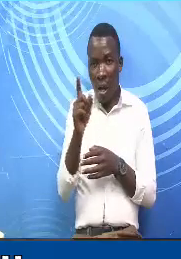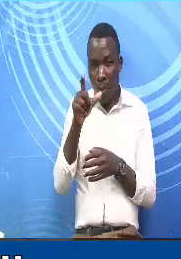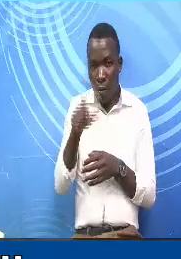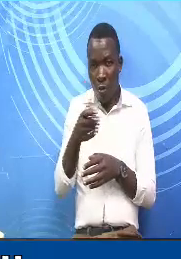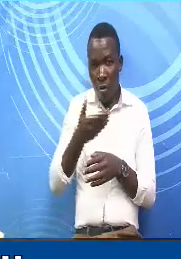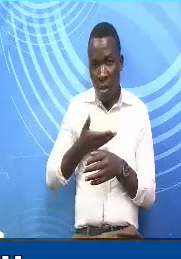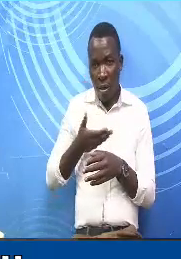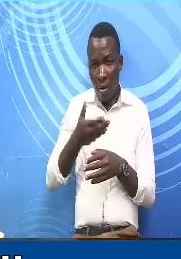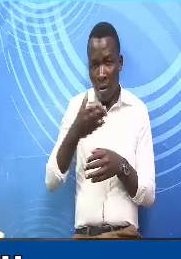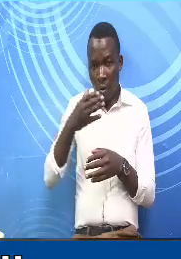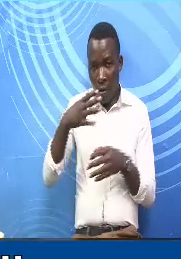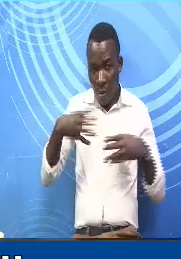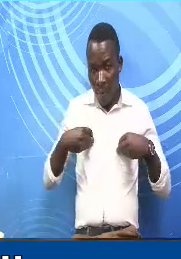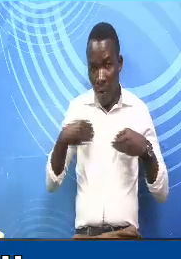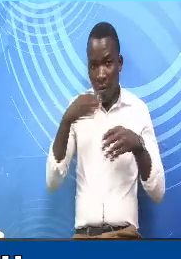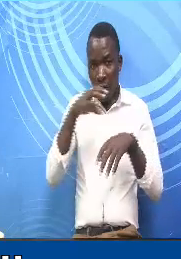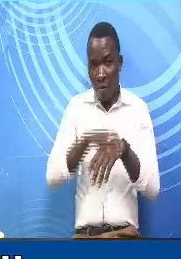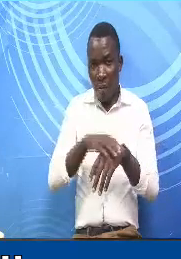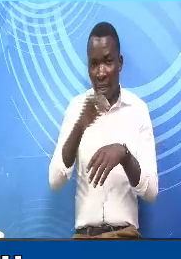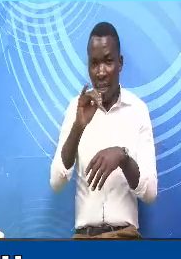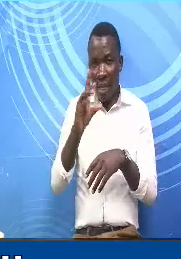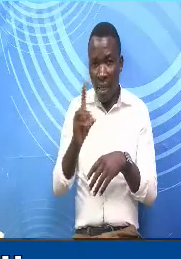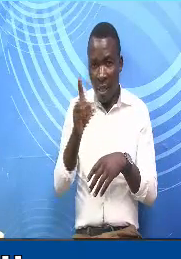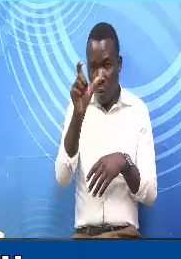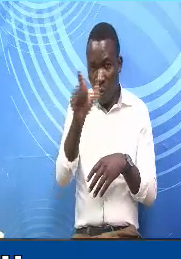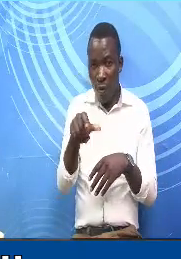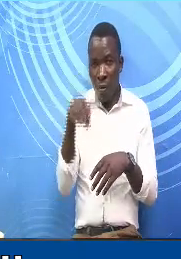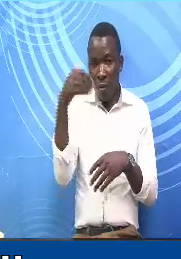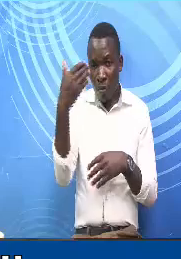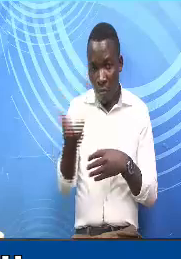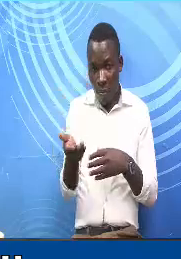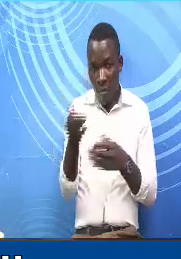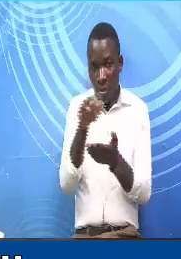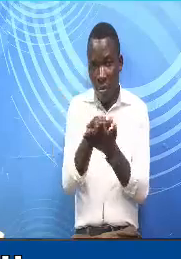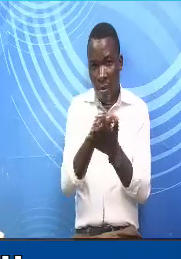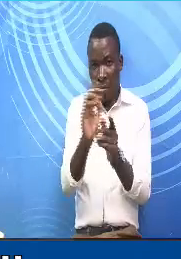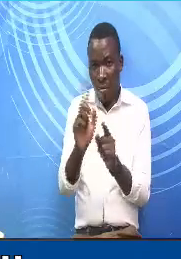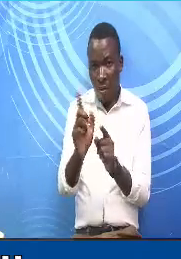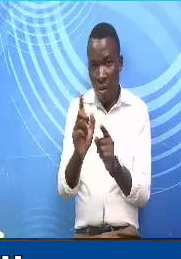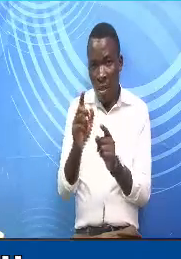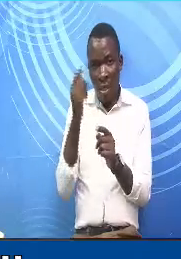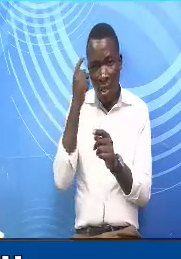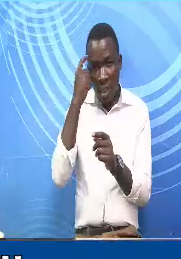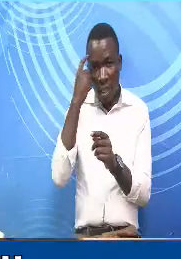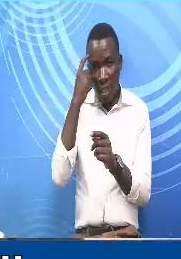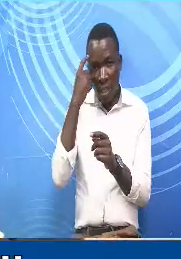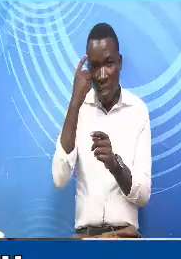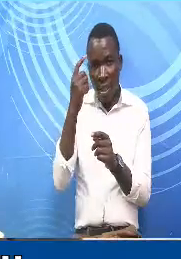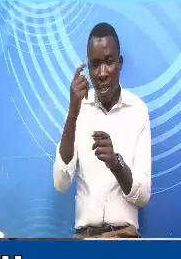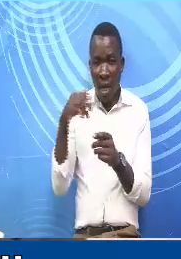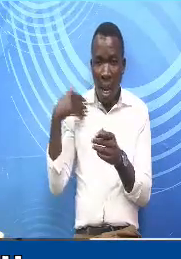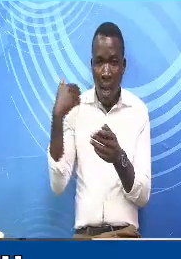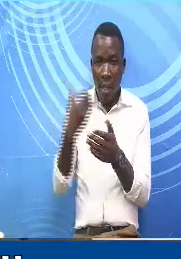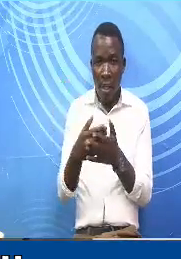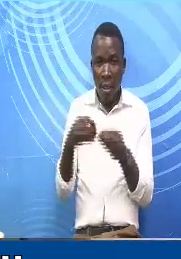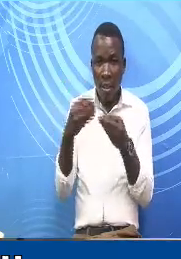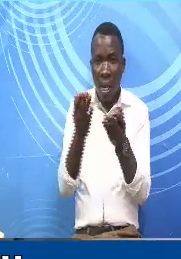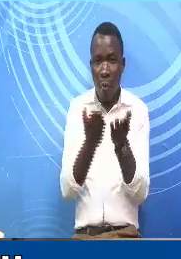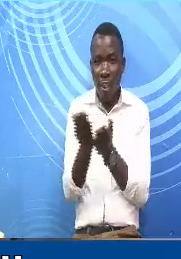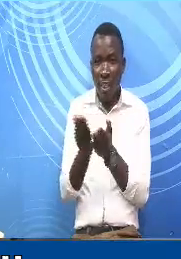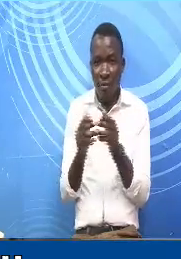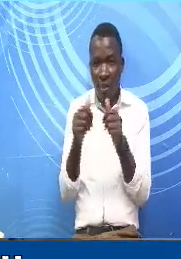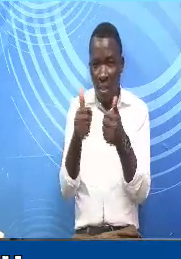ayimarane igihe kandi igomba kuba ariyo akoresha mu bikorwa byose kandi ndatekereza yuko nahagera azahabwa serivisi ku